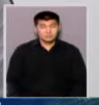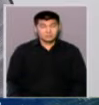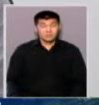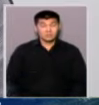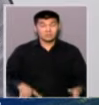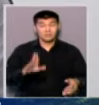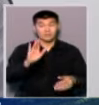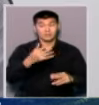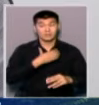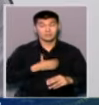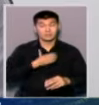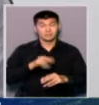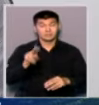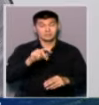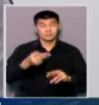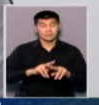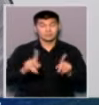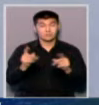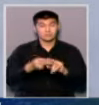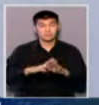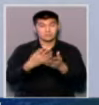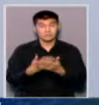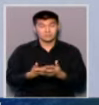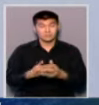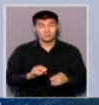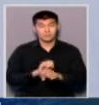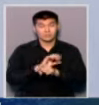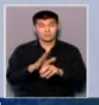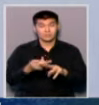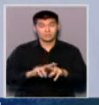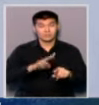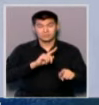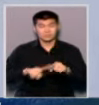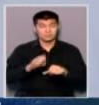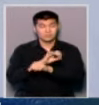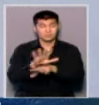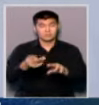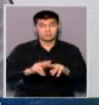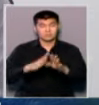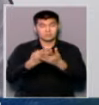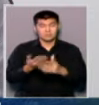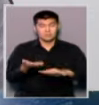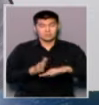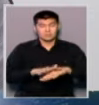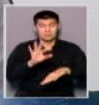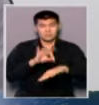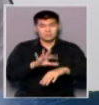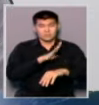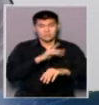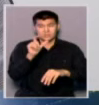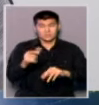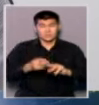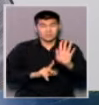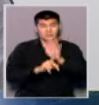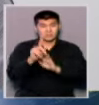ВОЗ обеспокоена штаммом Дельта, потому что этот штамм характеризуется высокой скоростью распространения и тяжелыми осложнениями. С